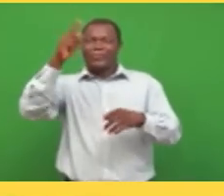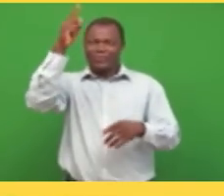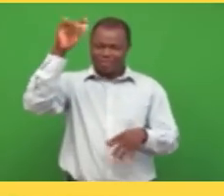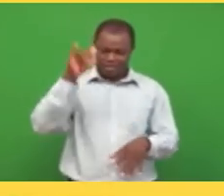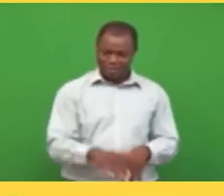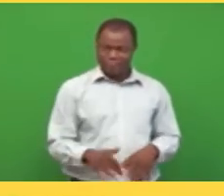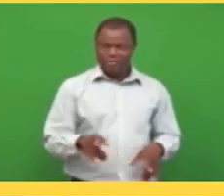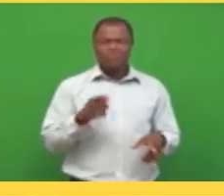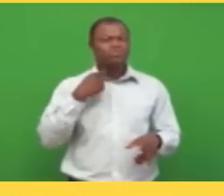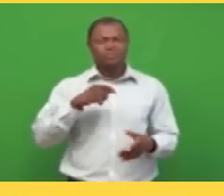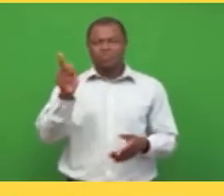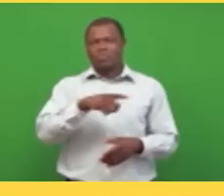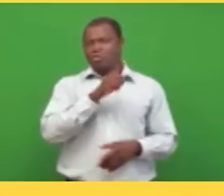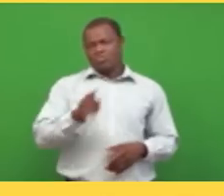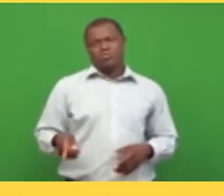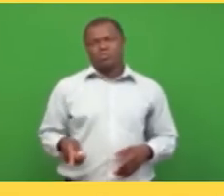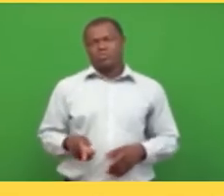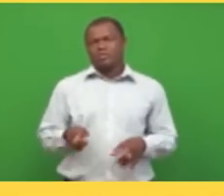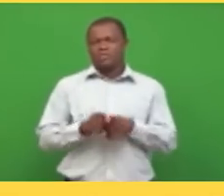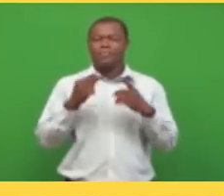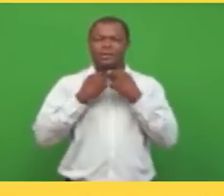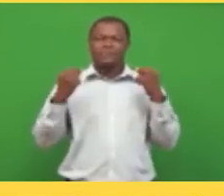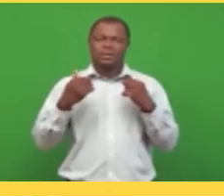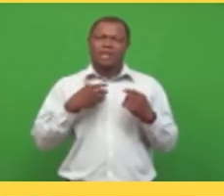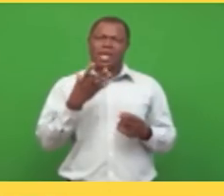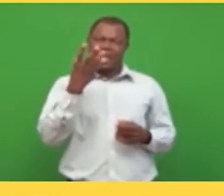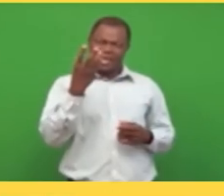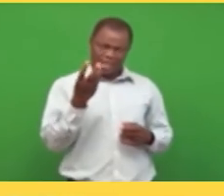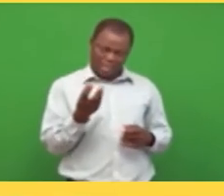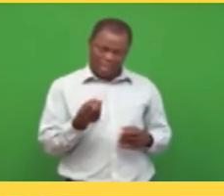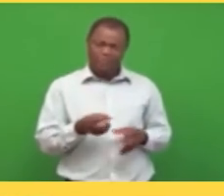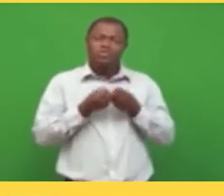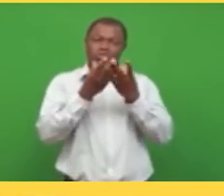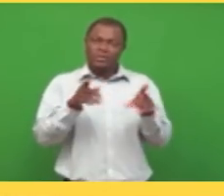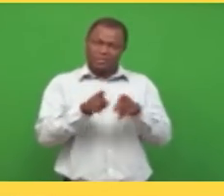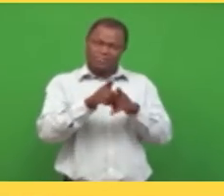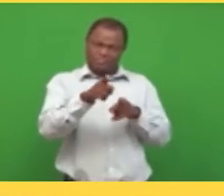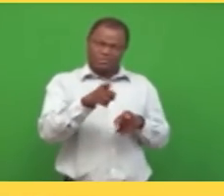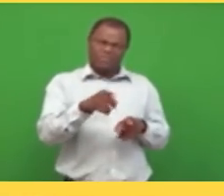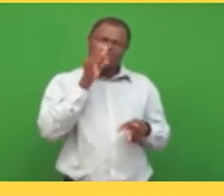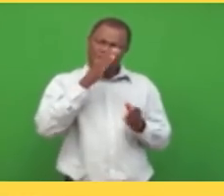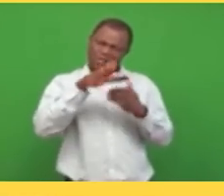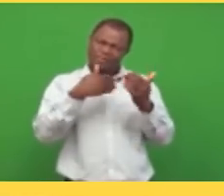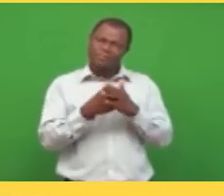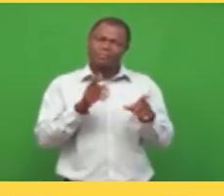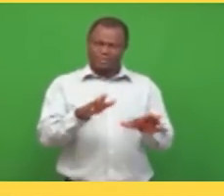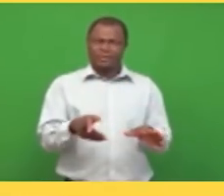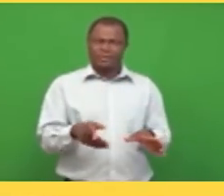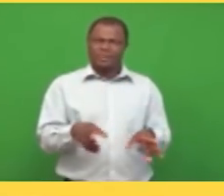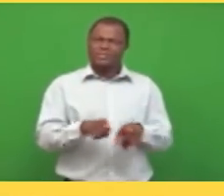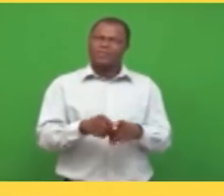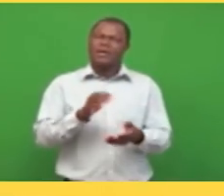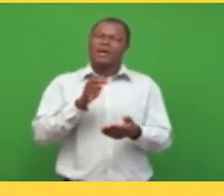chikopokopo ende zvinhu zvisina kunaka saka isu sevafundisi tinosangana nenyaya dzakadaro dziriko zvechokwadi Mai Chisamba kuti ana